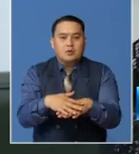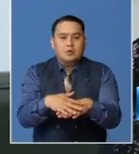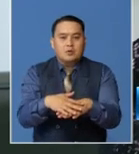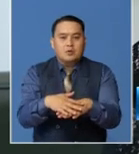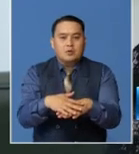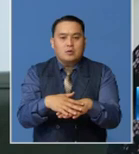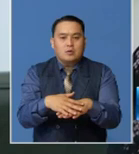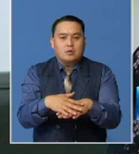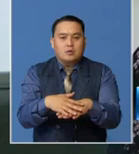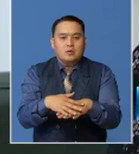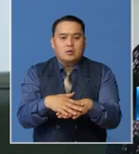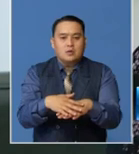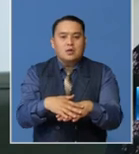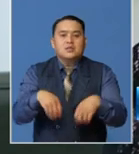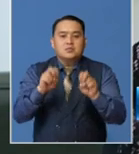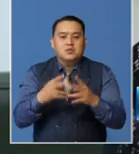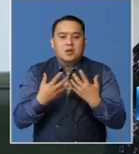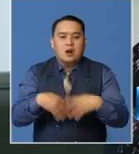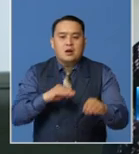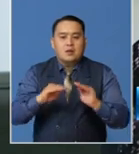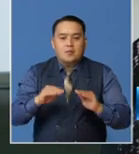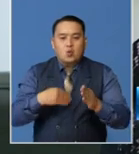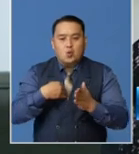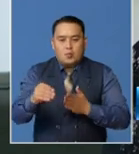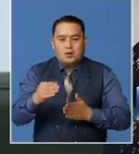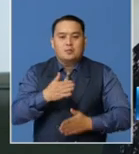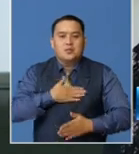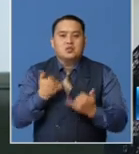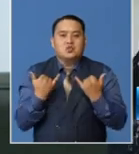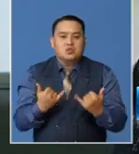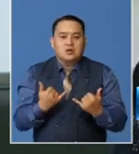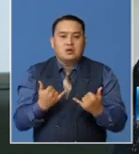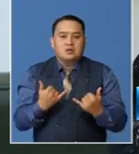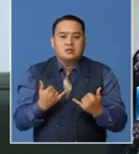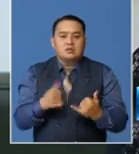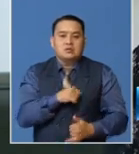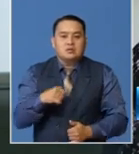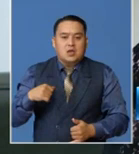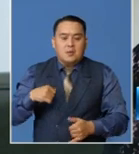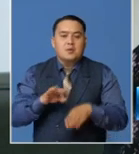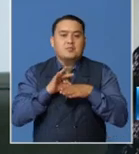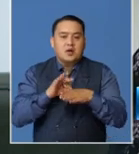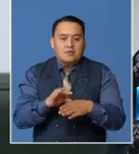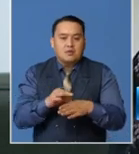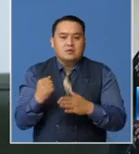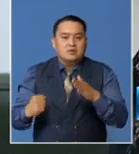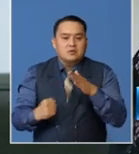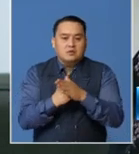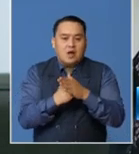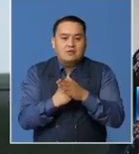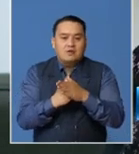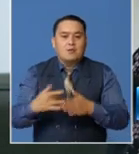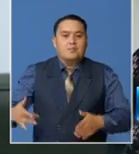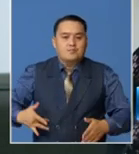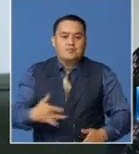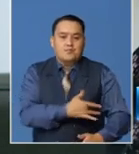ударно-волновой это трептов приобрели к нашей позиции и мы сейчас клинике дистанционно проводим дробление камней в почках